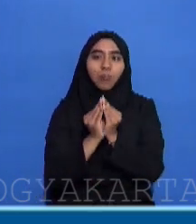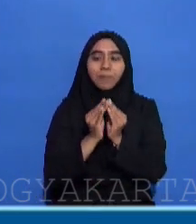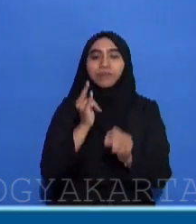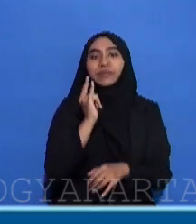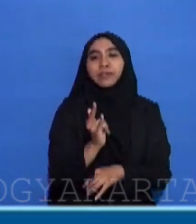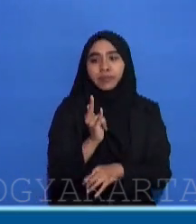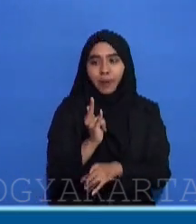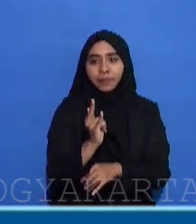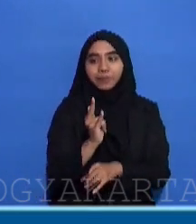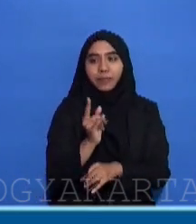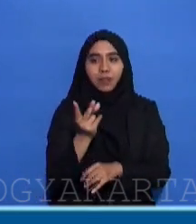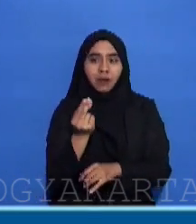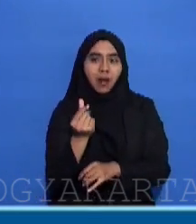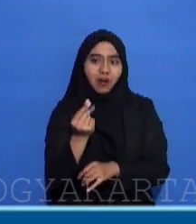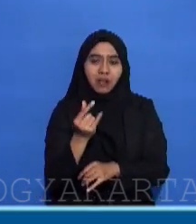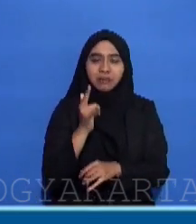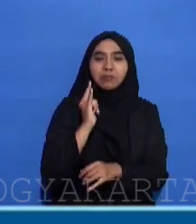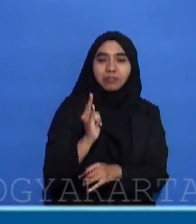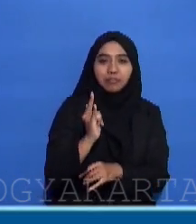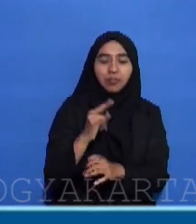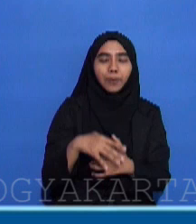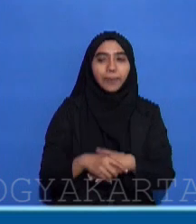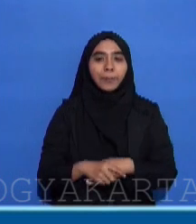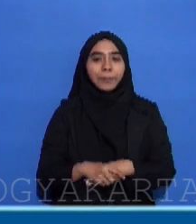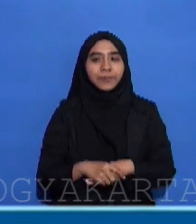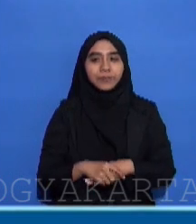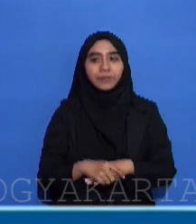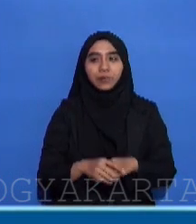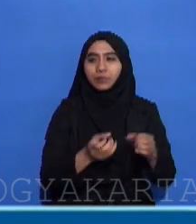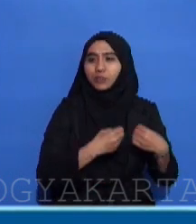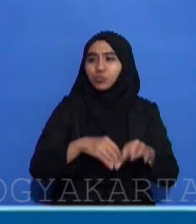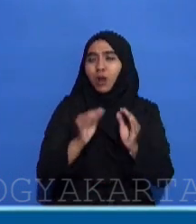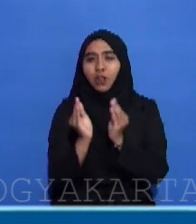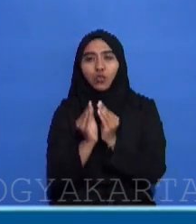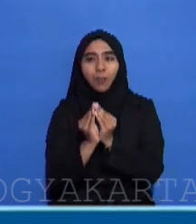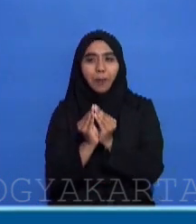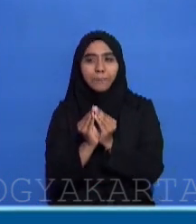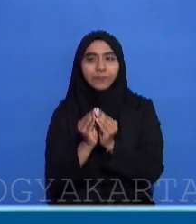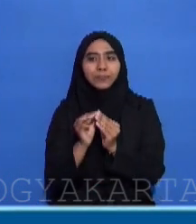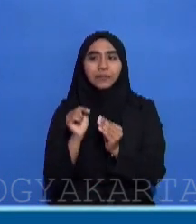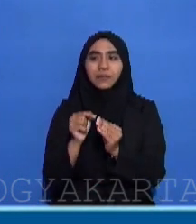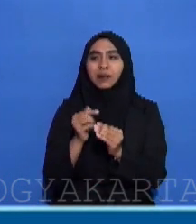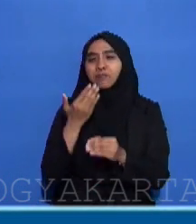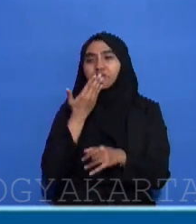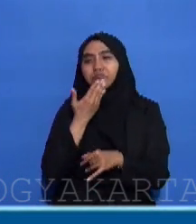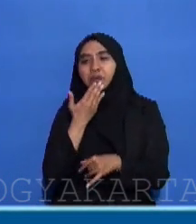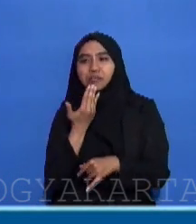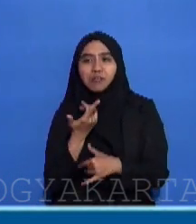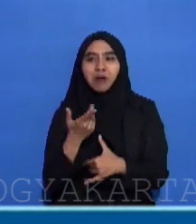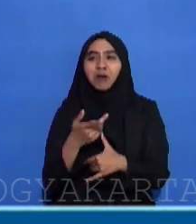Sai sampun sawet awis Minggu meniko regitomat saking sapinipun tent dipun ausi